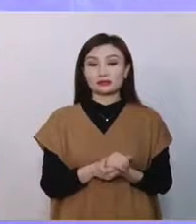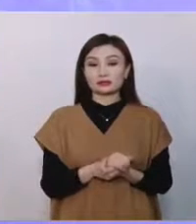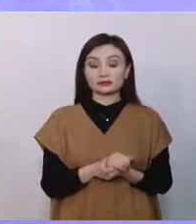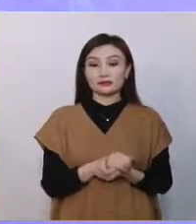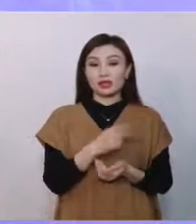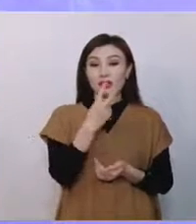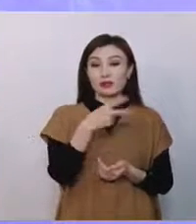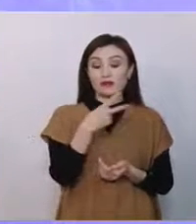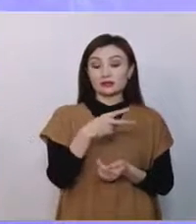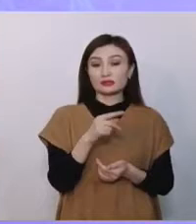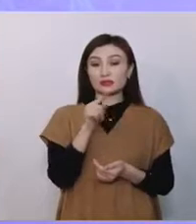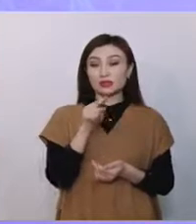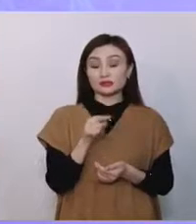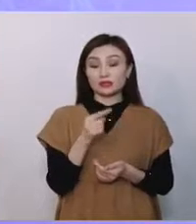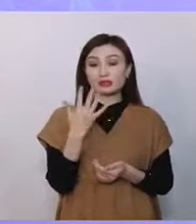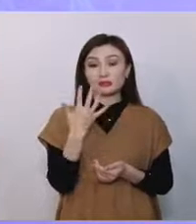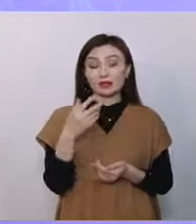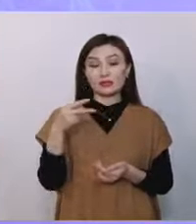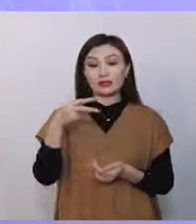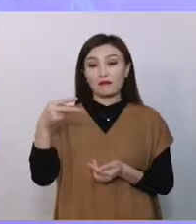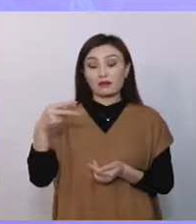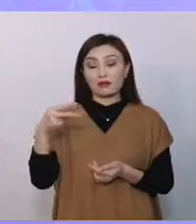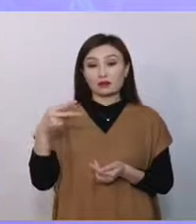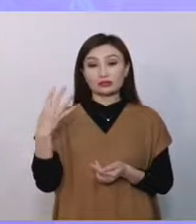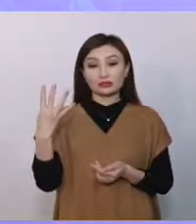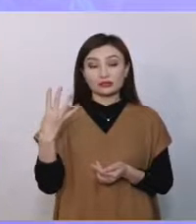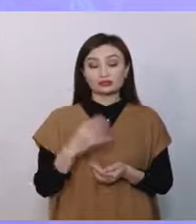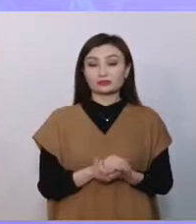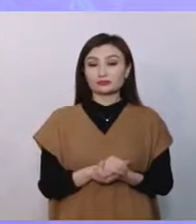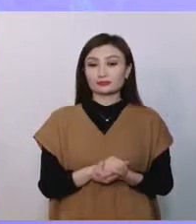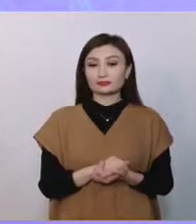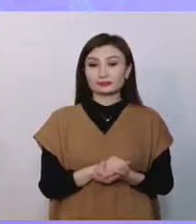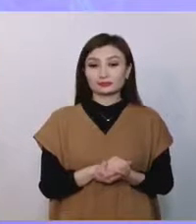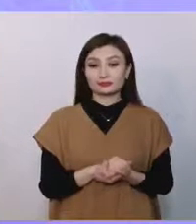20 разделить на 5 равно 4